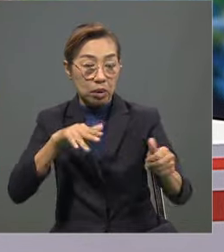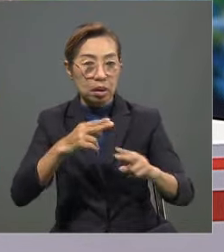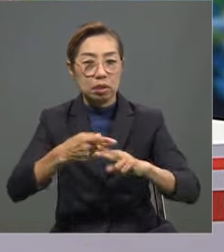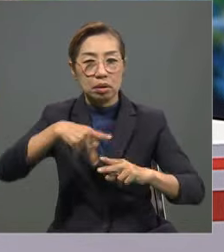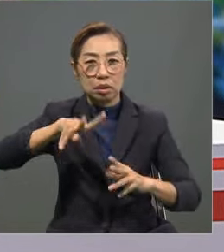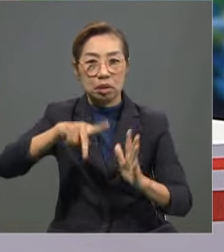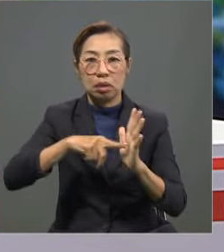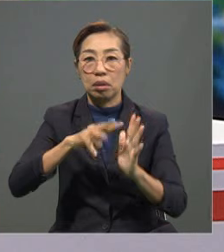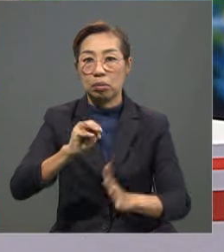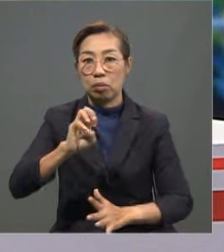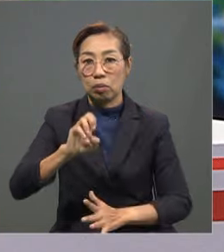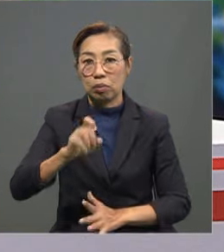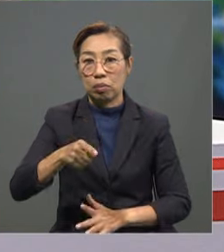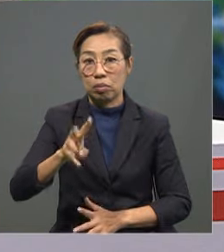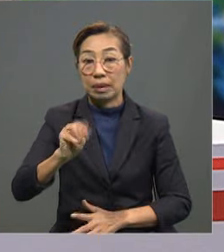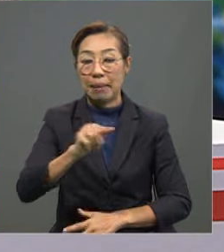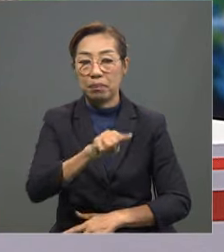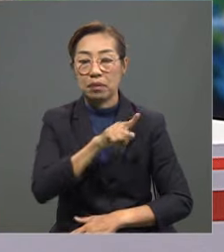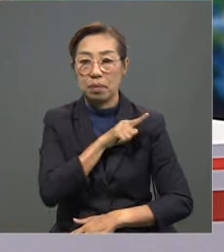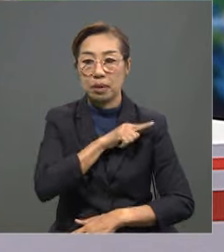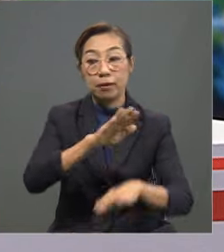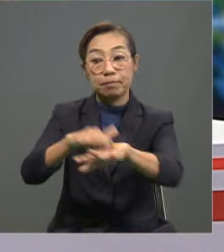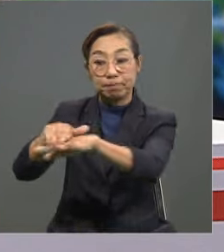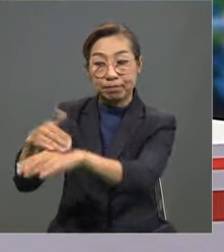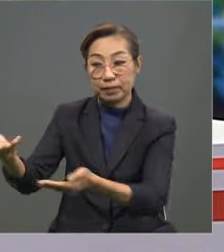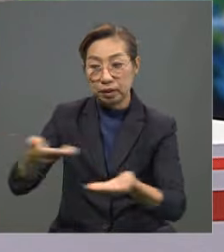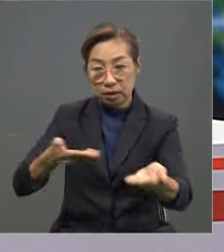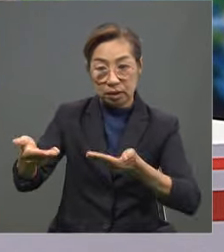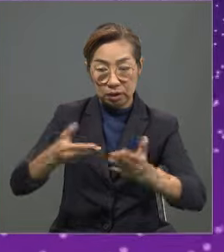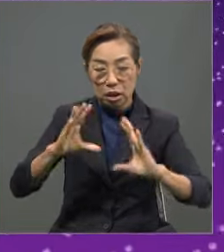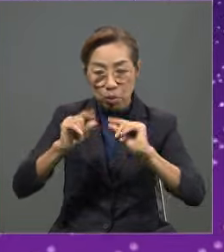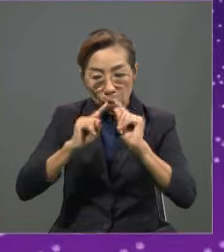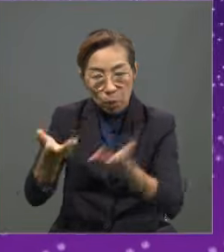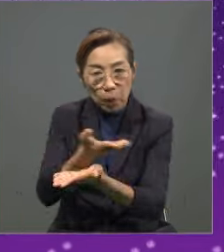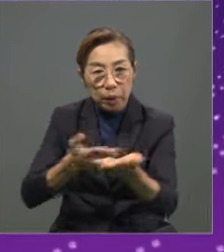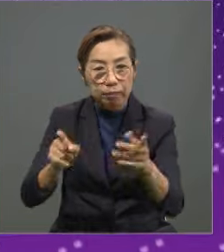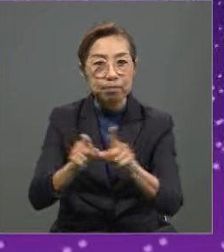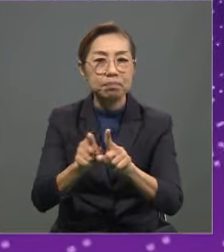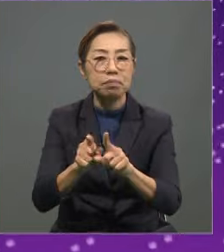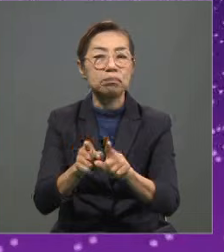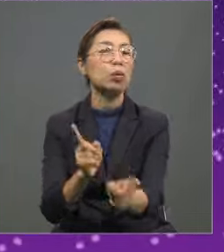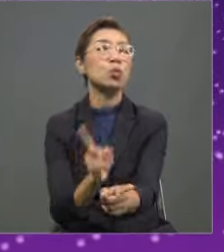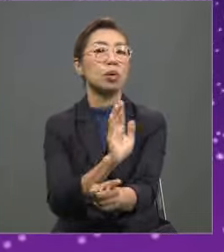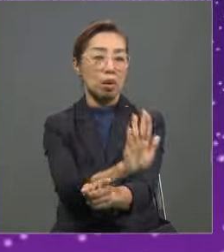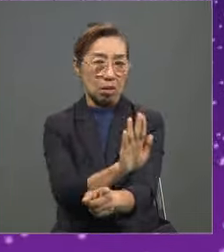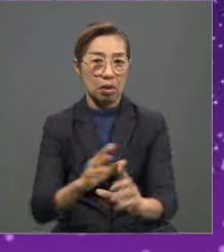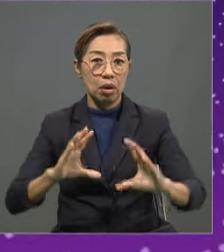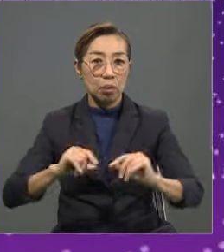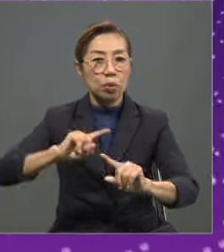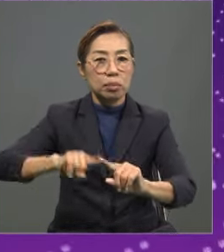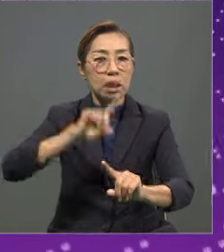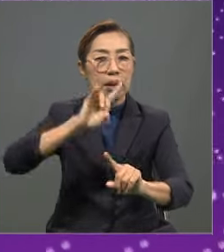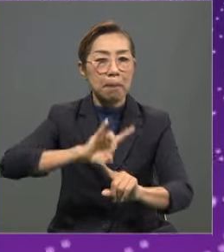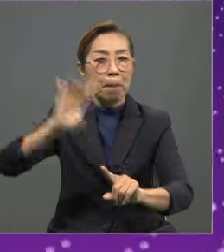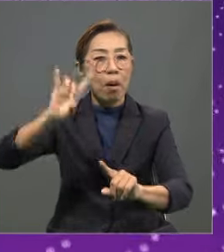เวชยชัยเองซึ่งก็เป็นผู้เชิญพรรคร่วมมาหารือเนี่ยนะก็บอกว่าถือว่าเป็นการหารือกันตามปกติค่ะที่จะประชุมร่วมกันเดือนละครั้ง